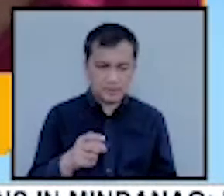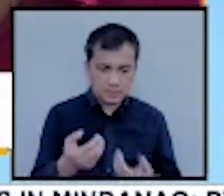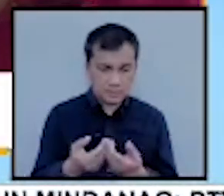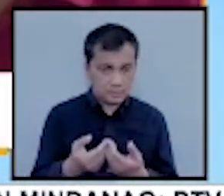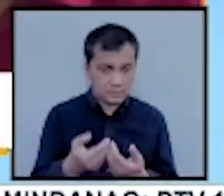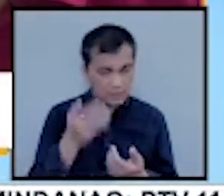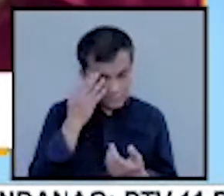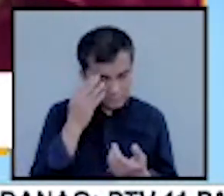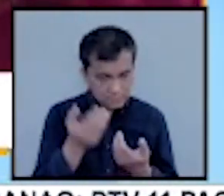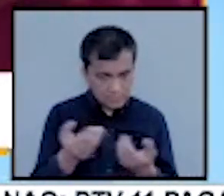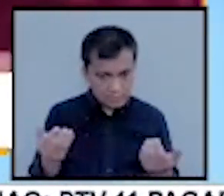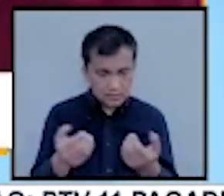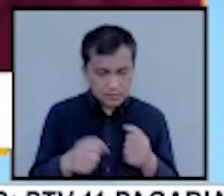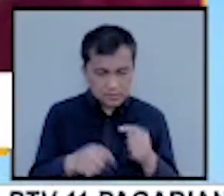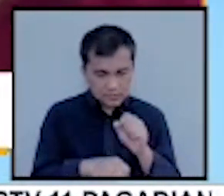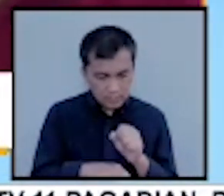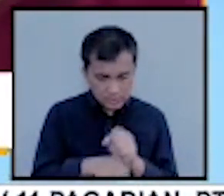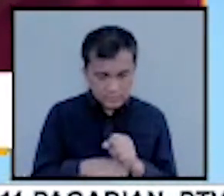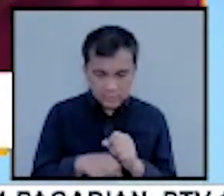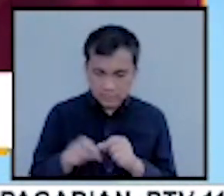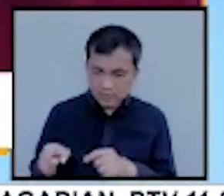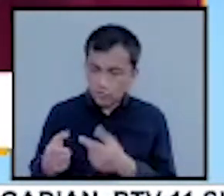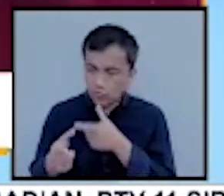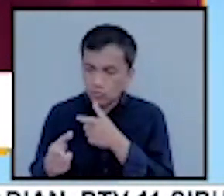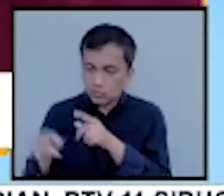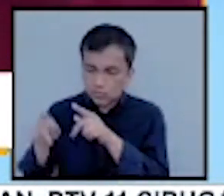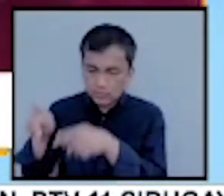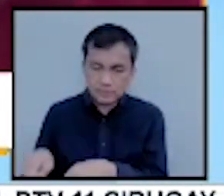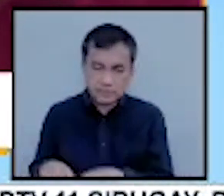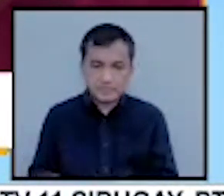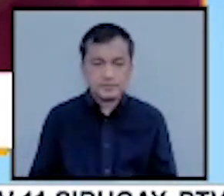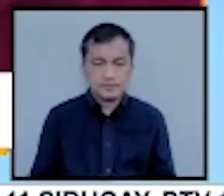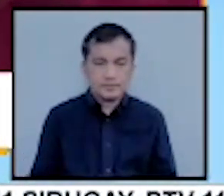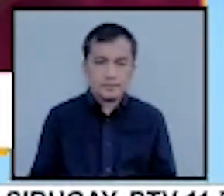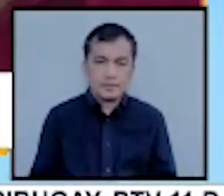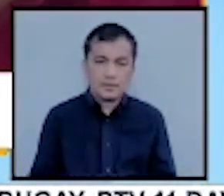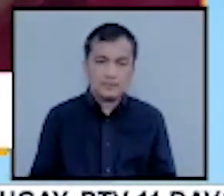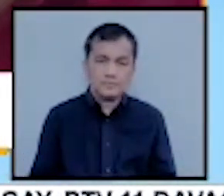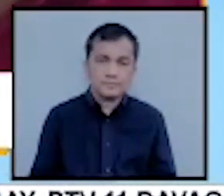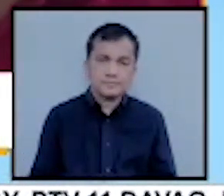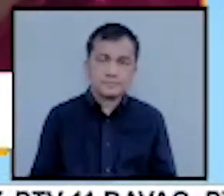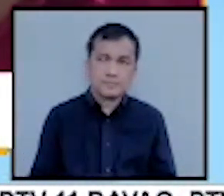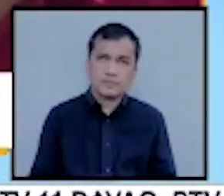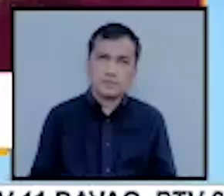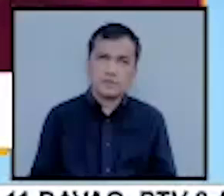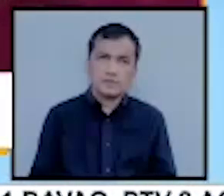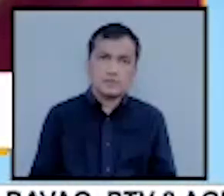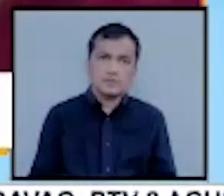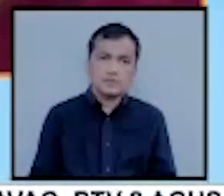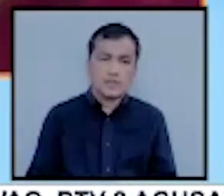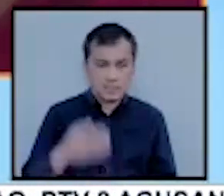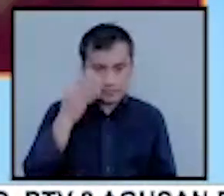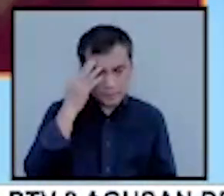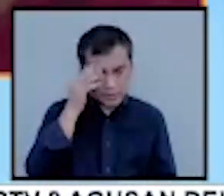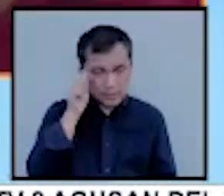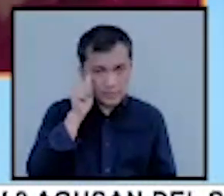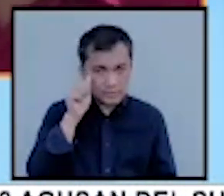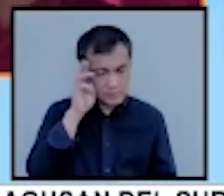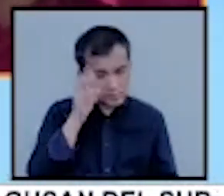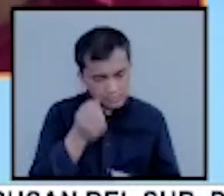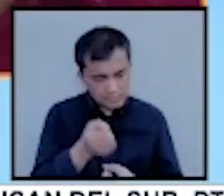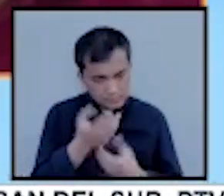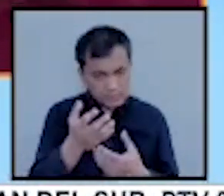gawain sa may gawa. Dapat marunong tayong maglahad ng acts at nakabase dapat ito